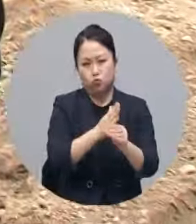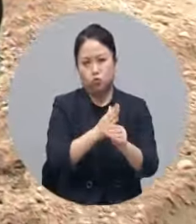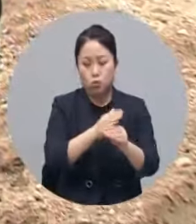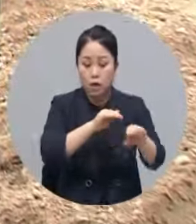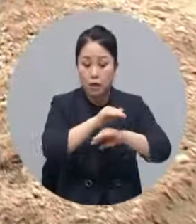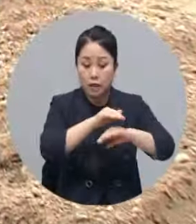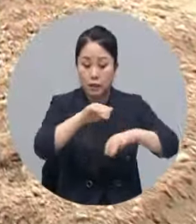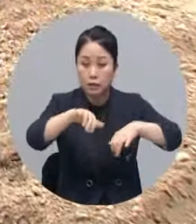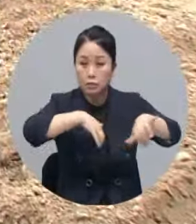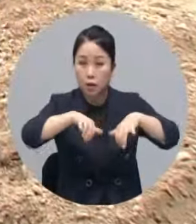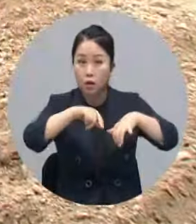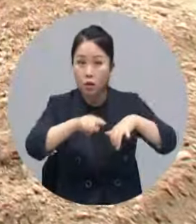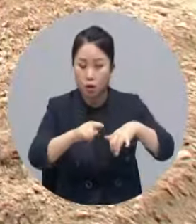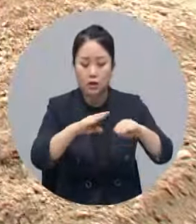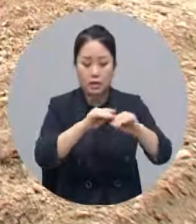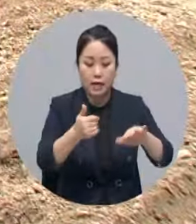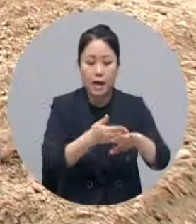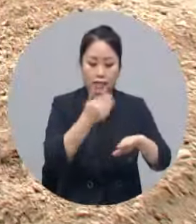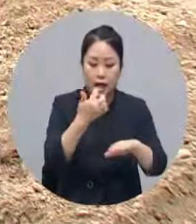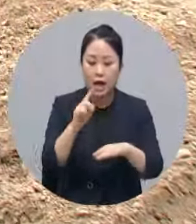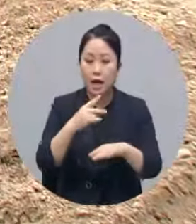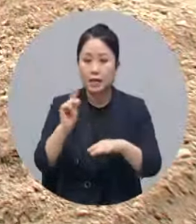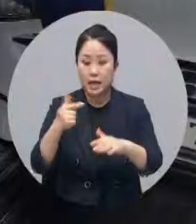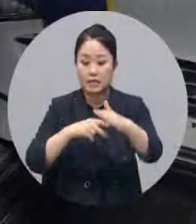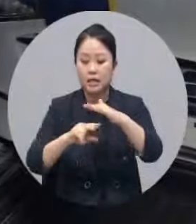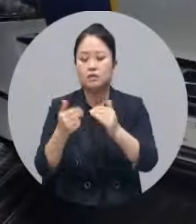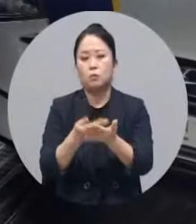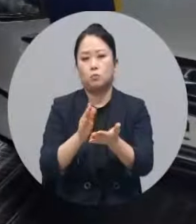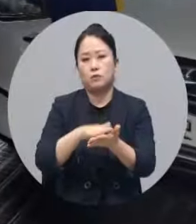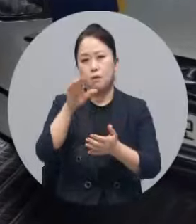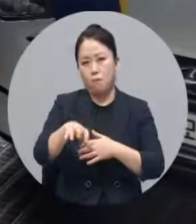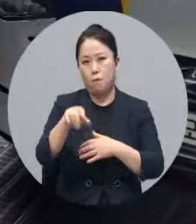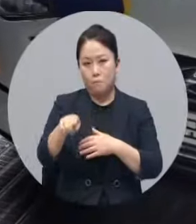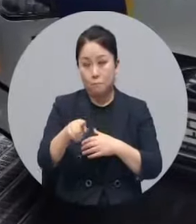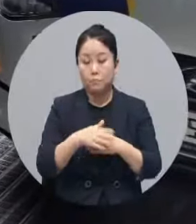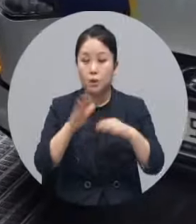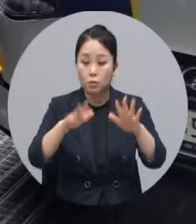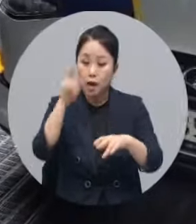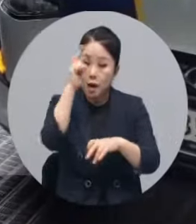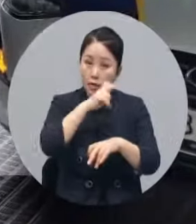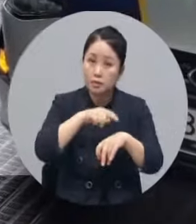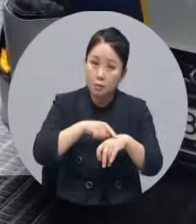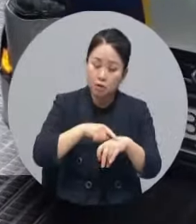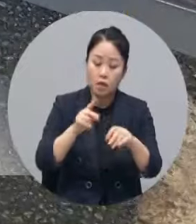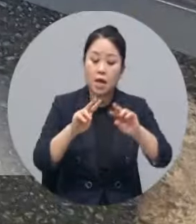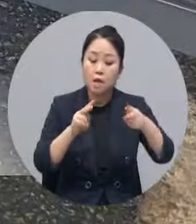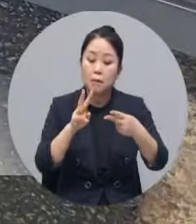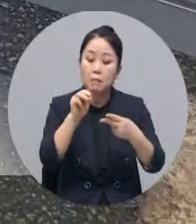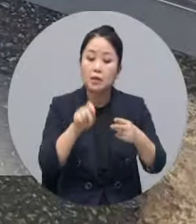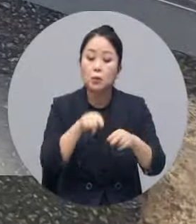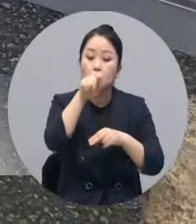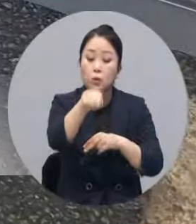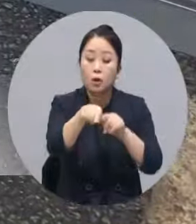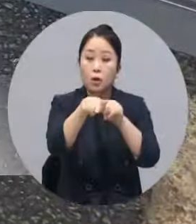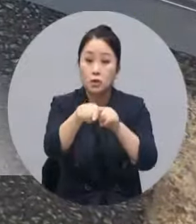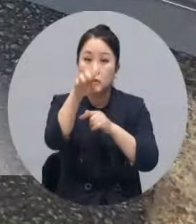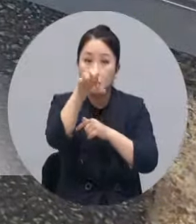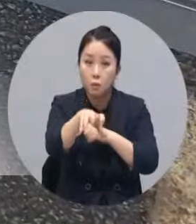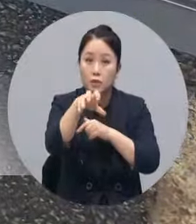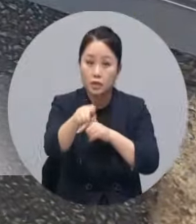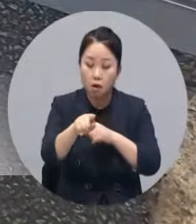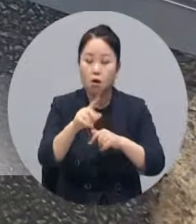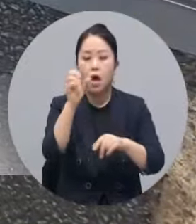지나가는 공간이 사상하단선 지하철 공사 구간입니다. 오늘 오전에는 이곳에서 200m 떨어진 도로에서도 SUV